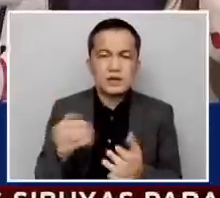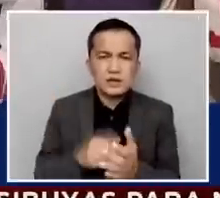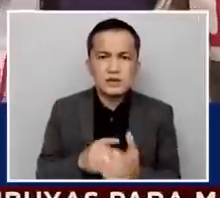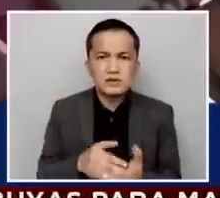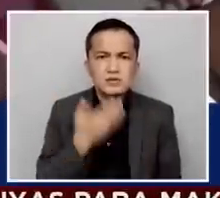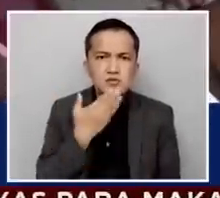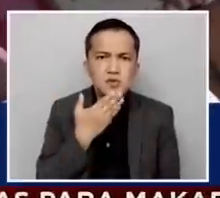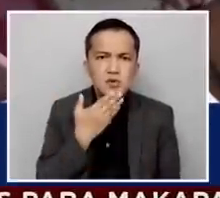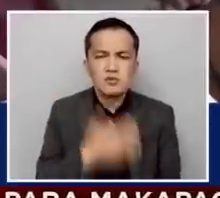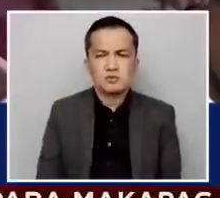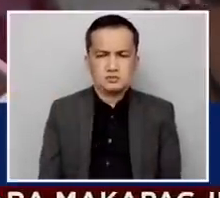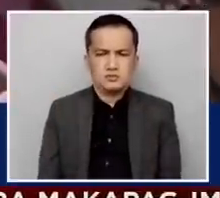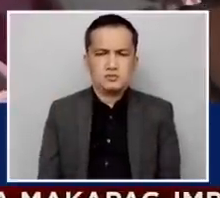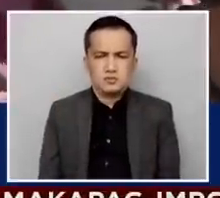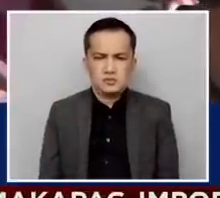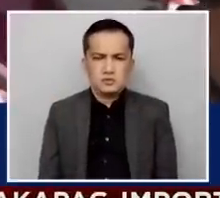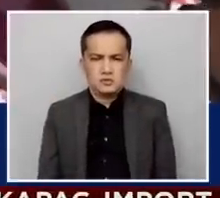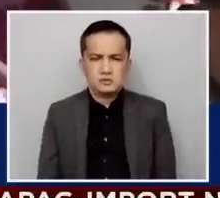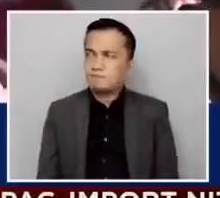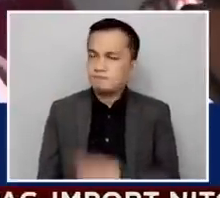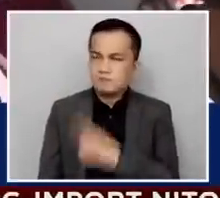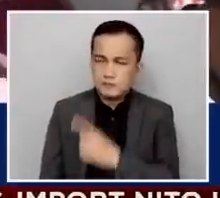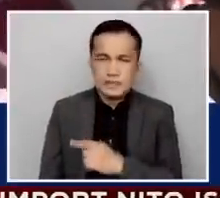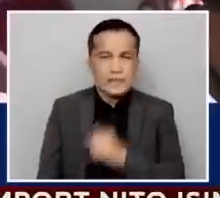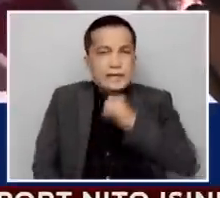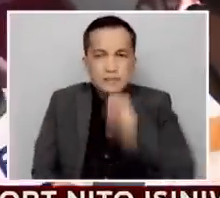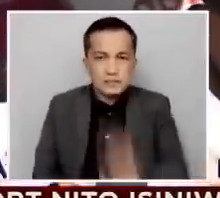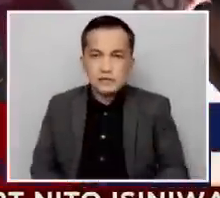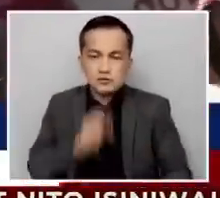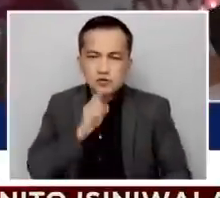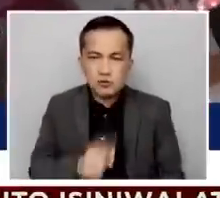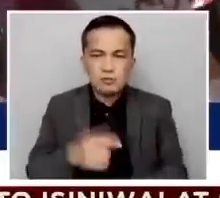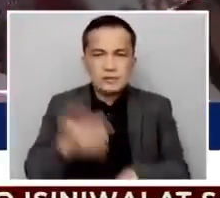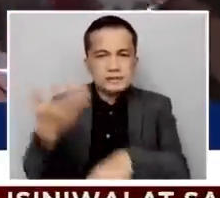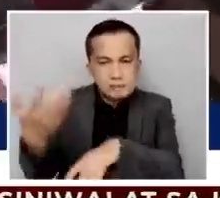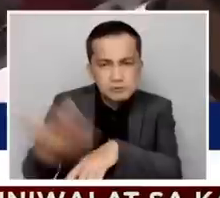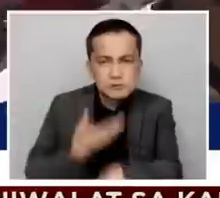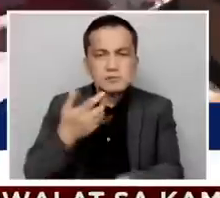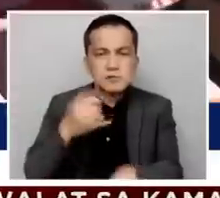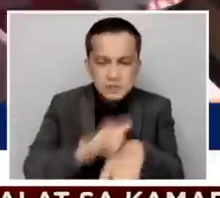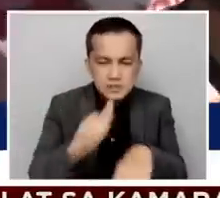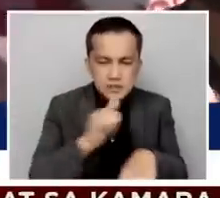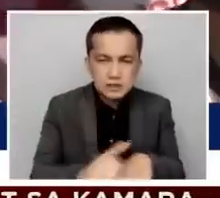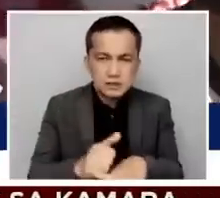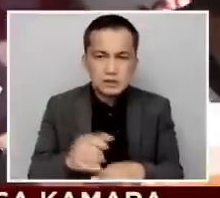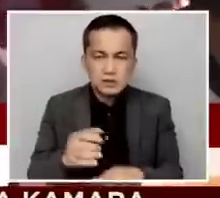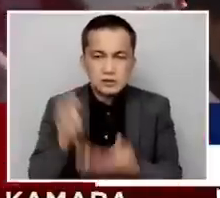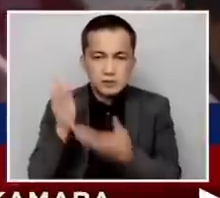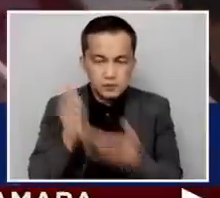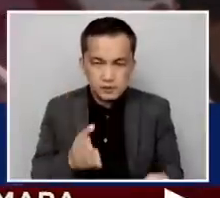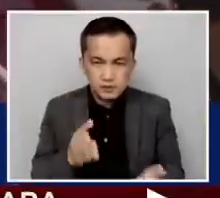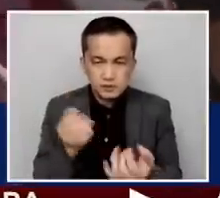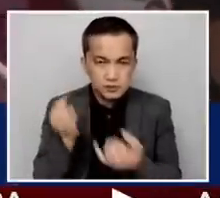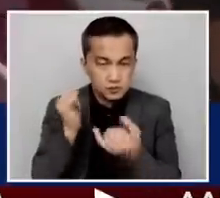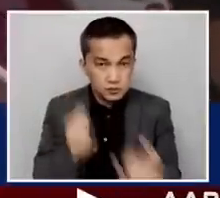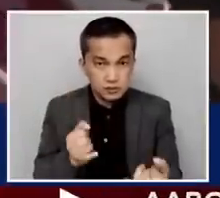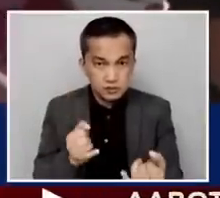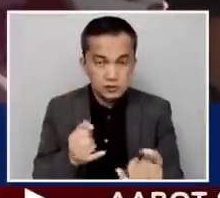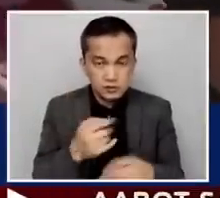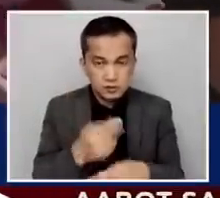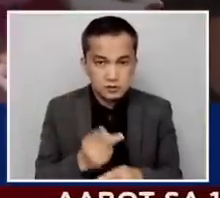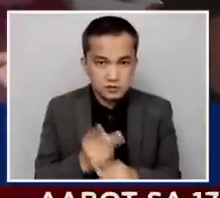asukal. Hindi po totoo at ito'y pangliling lang na kapag pumasok ang imported na mga produkto